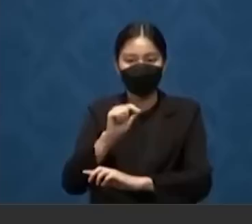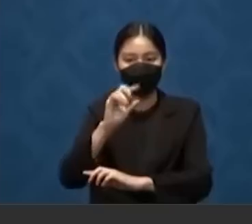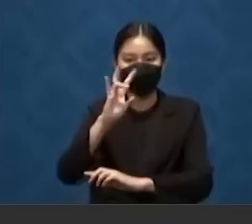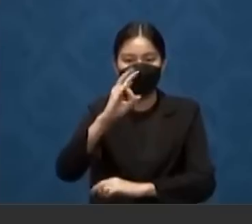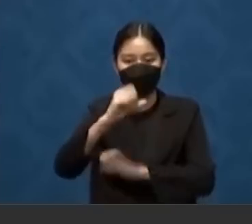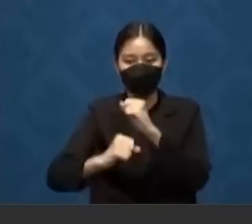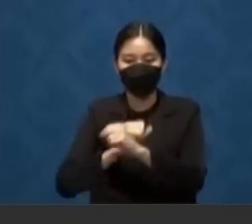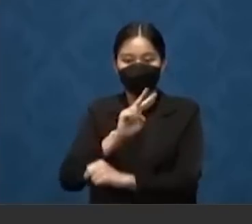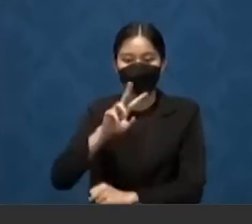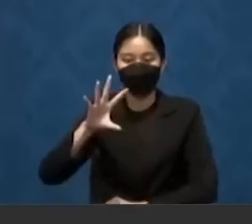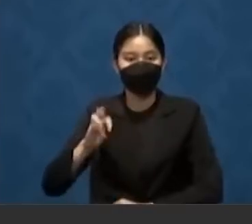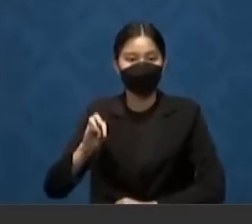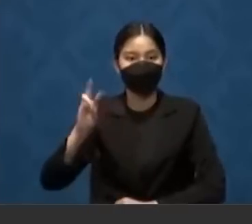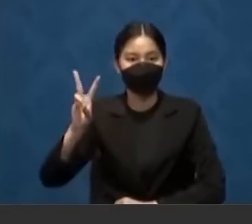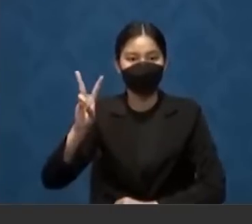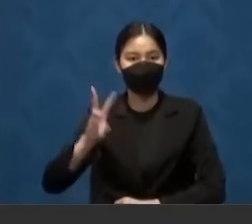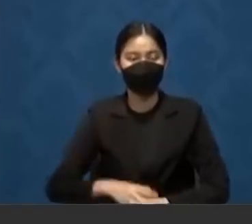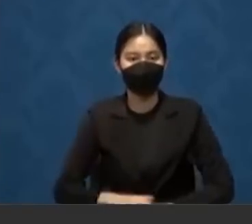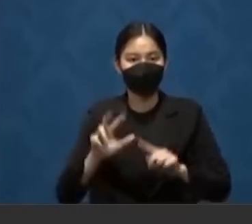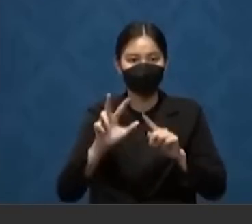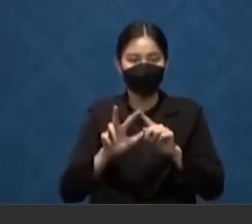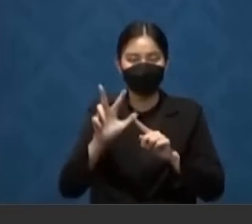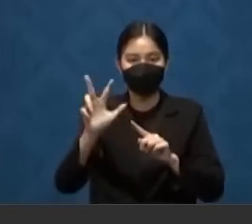นที่ 27 ม. 266